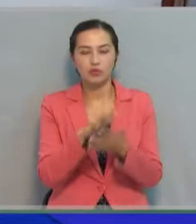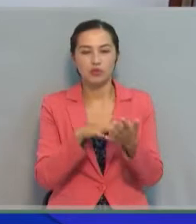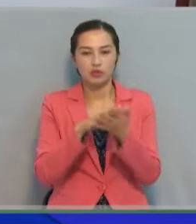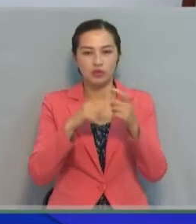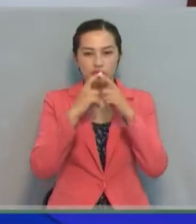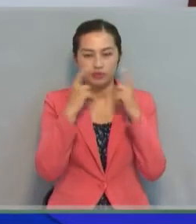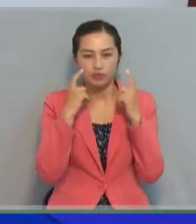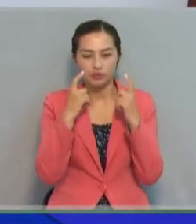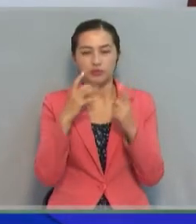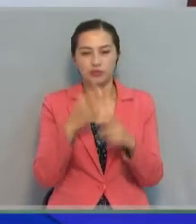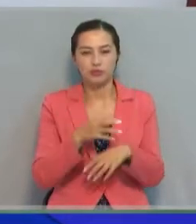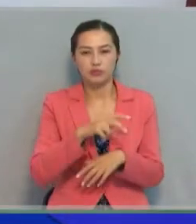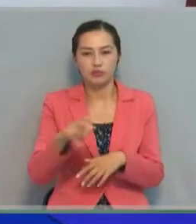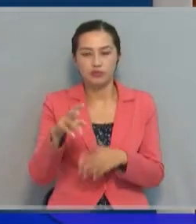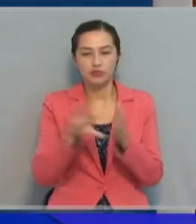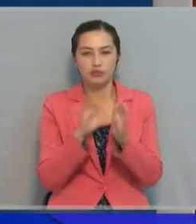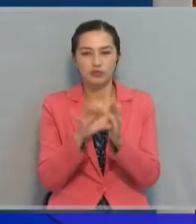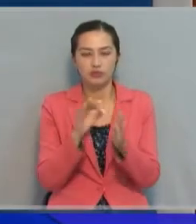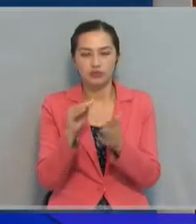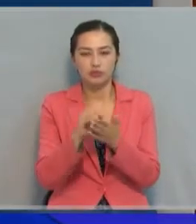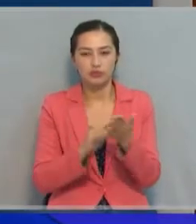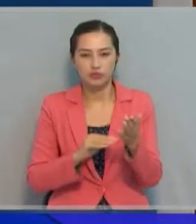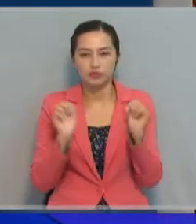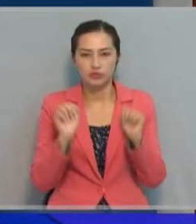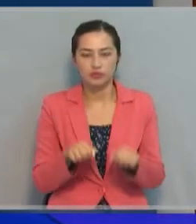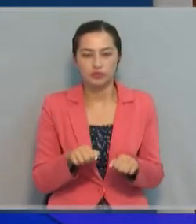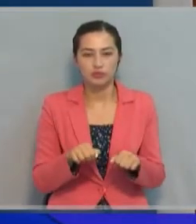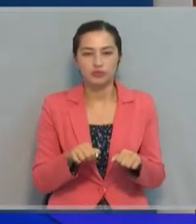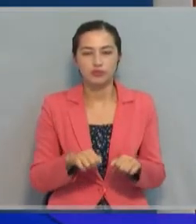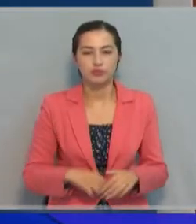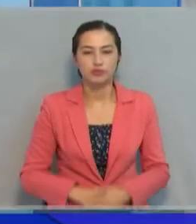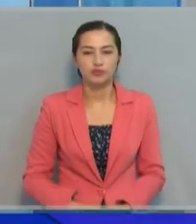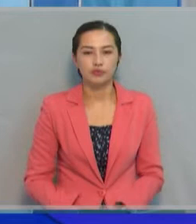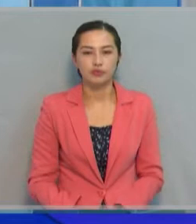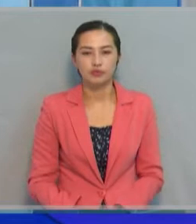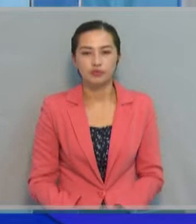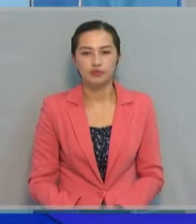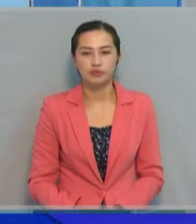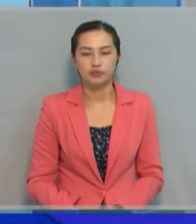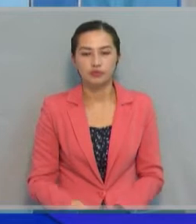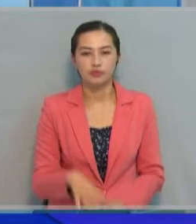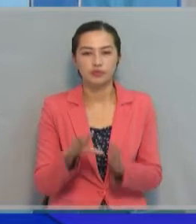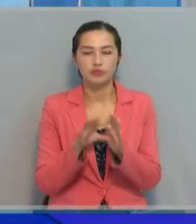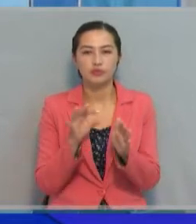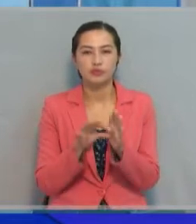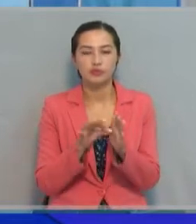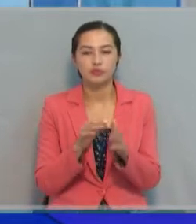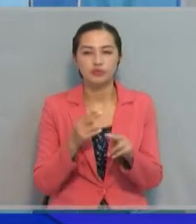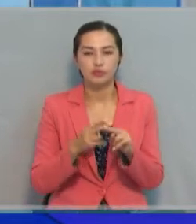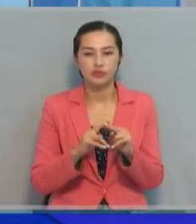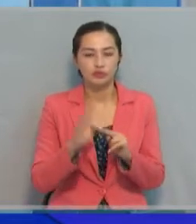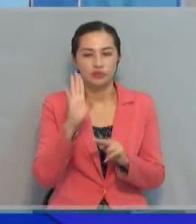Сайлау комиссиясының мүшелері мен бақылаушылар сайлаудың талаптарға сай өтуіне барын салуда. Сайлау